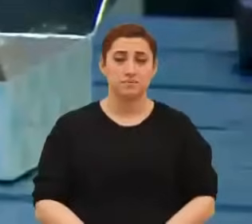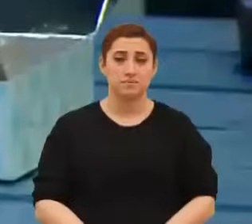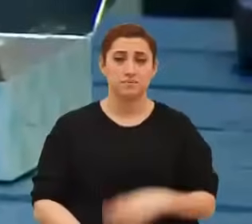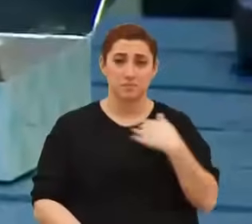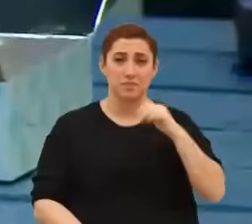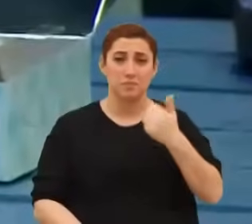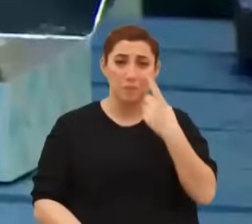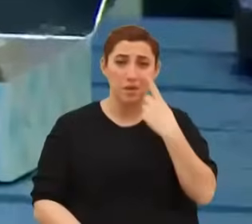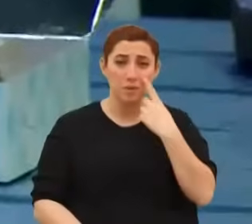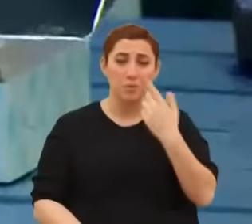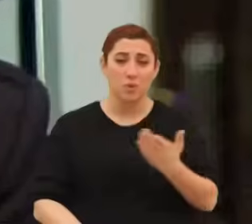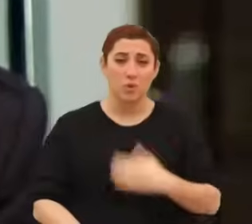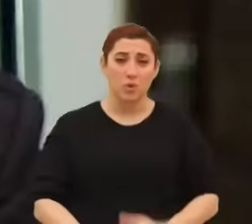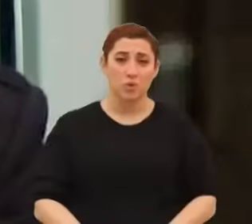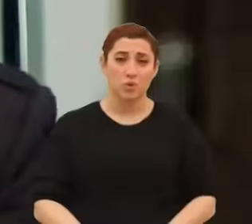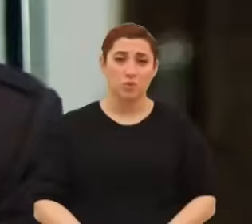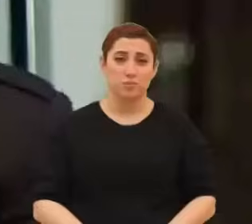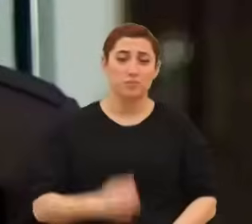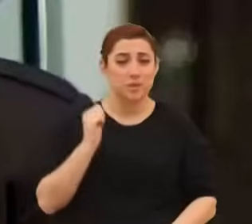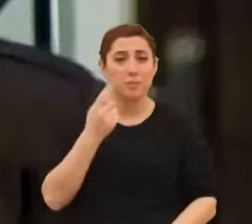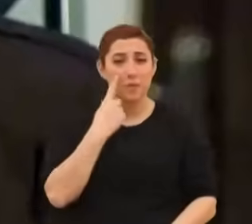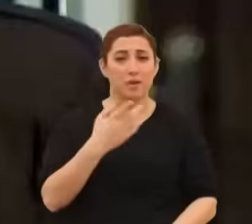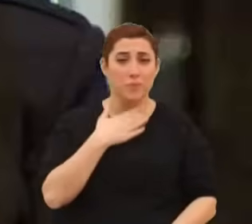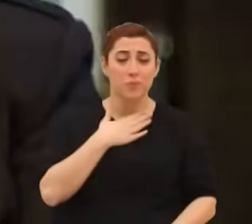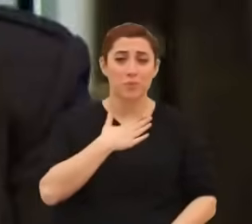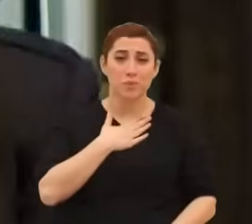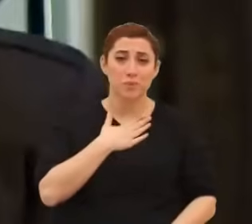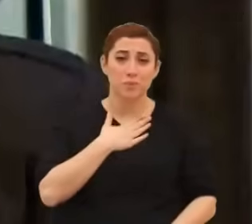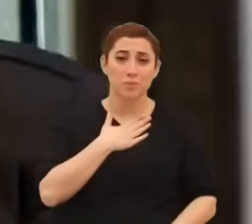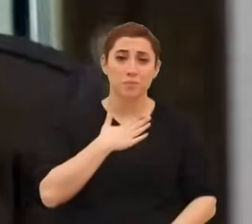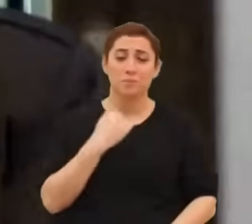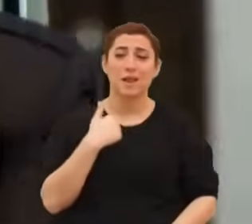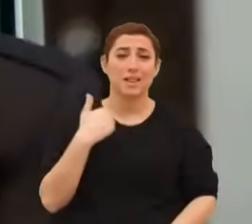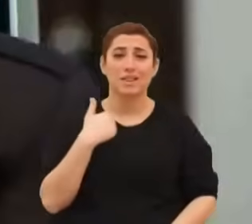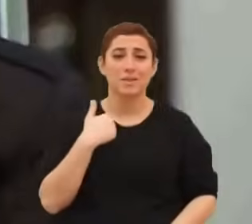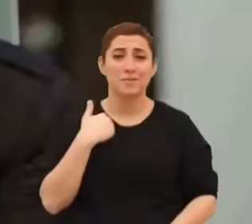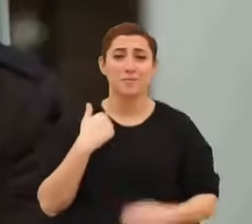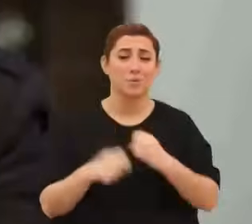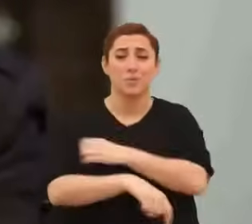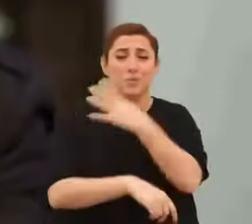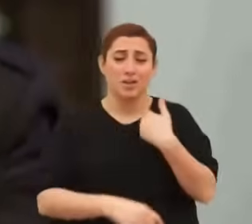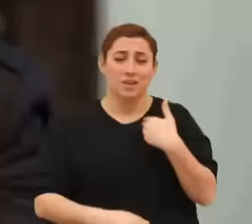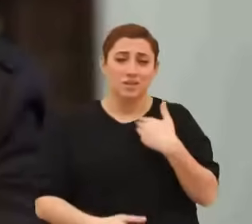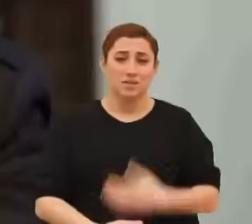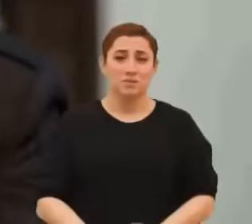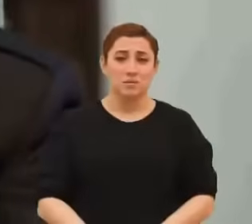bana bakırdın. Ben de ona bakırdım. İle ben duyuyorlarım.